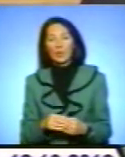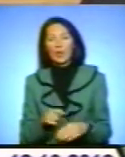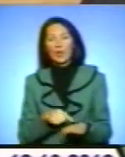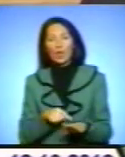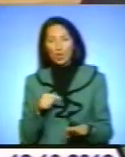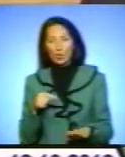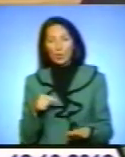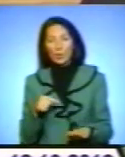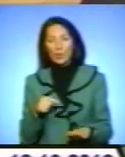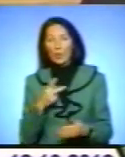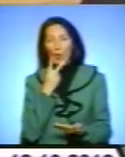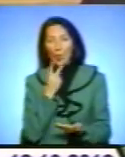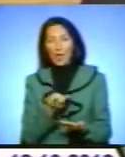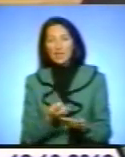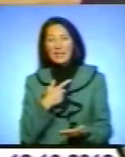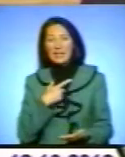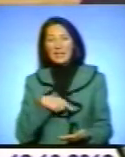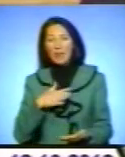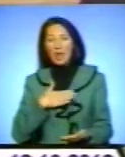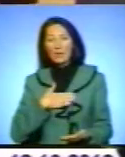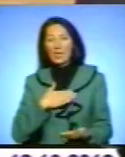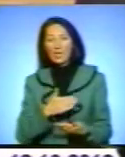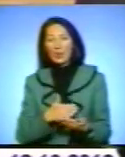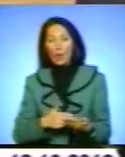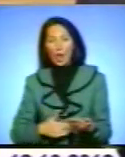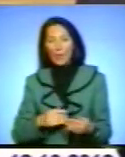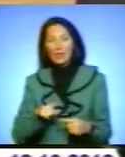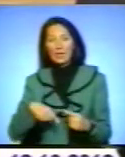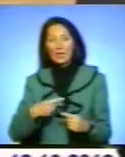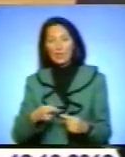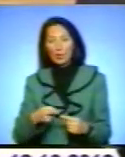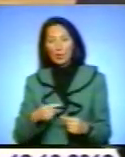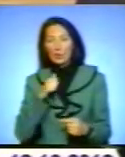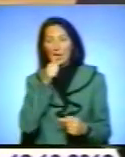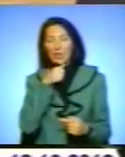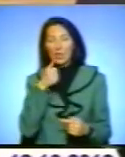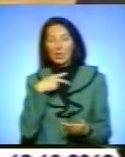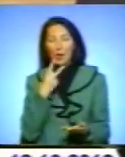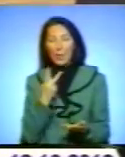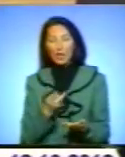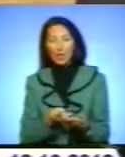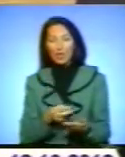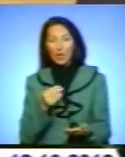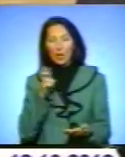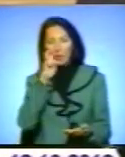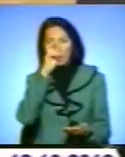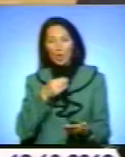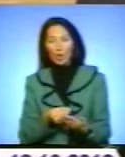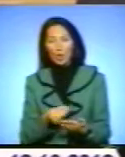відчути, побачити себе в наших програмах. На наступний рік передбачено в бюджеті